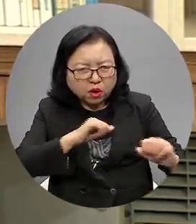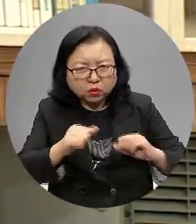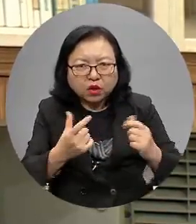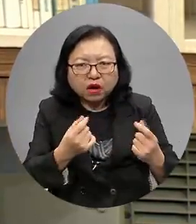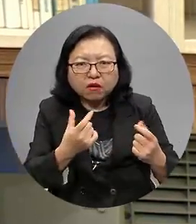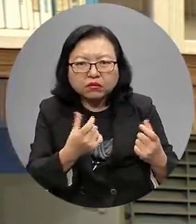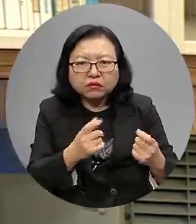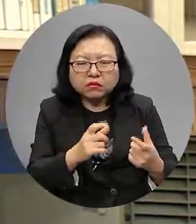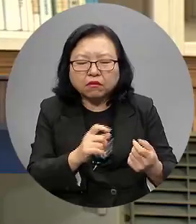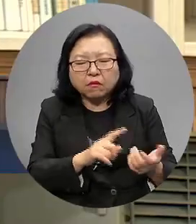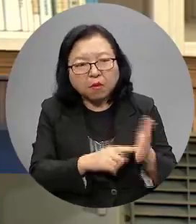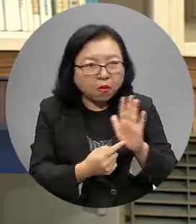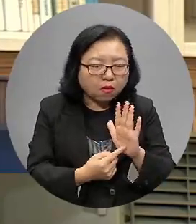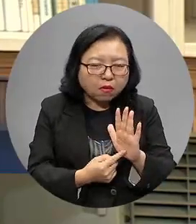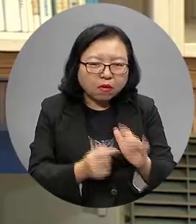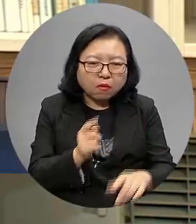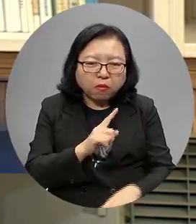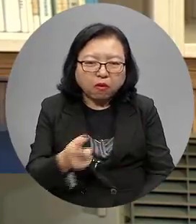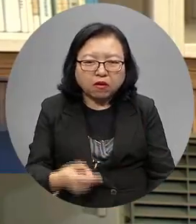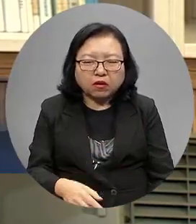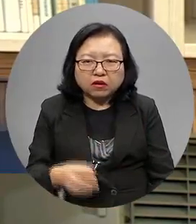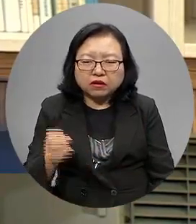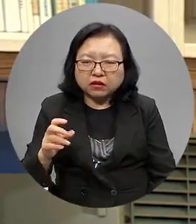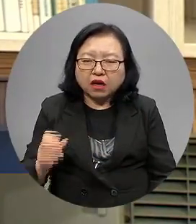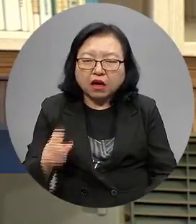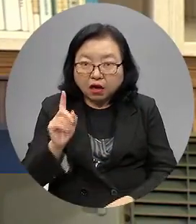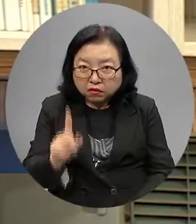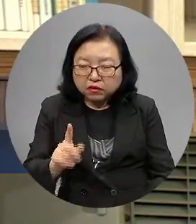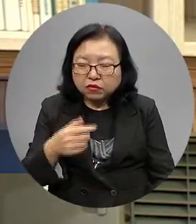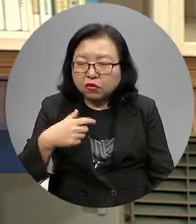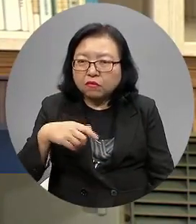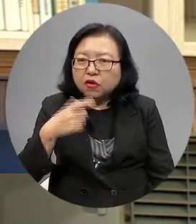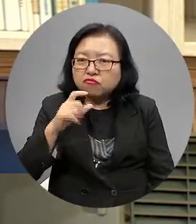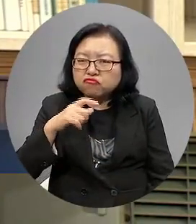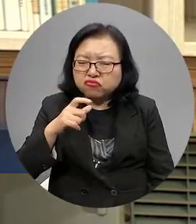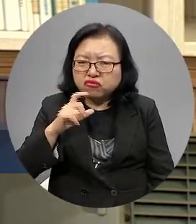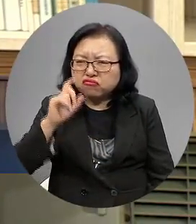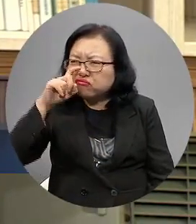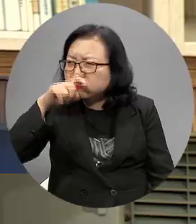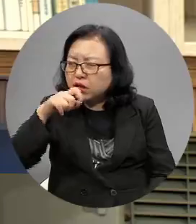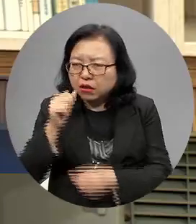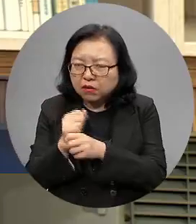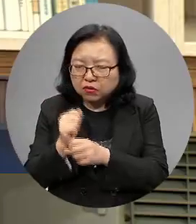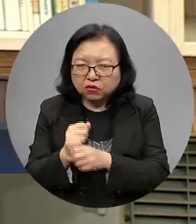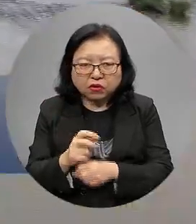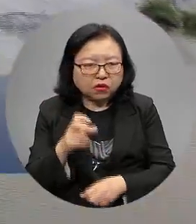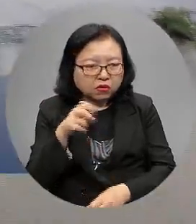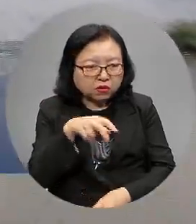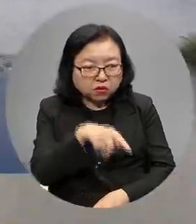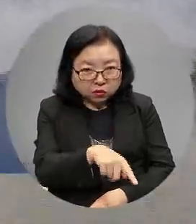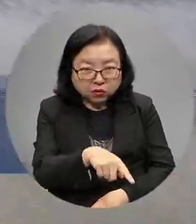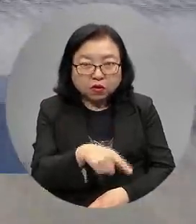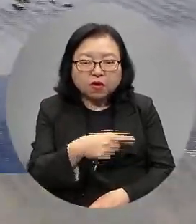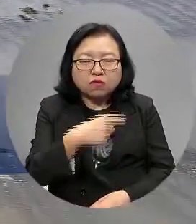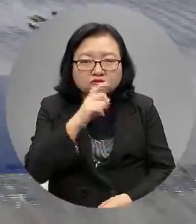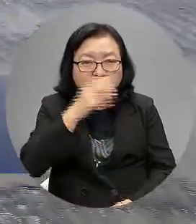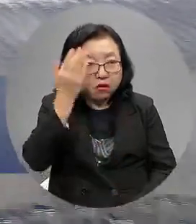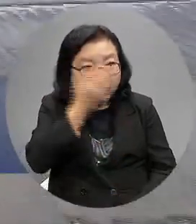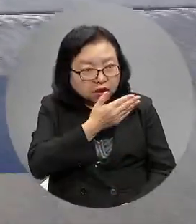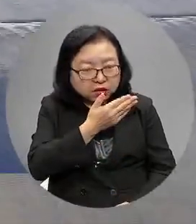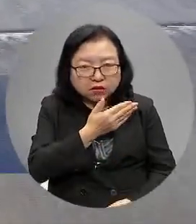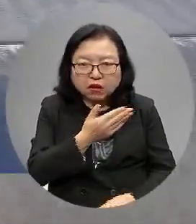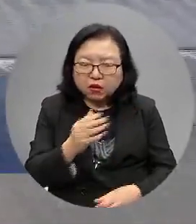수질 오염원을 유입시키면서 한편에서는 수질을 계속 정화시키겠다라고 하니까 사업들을